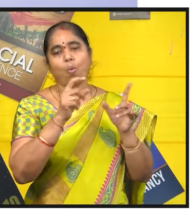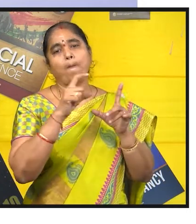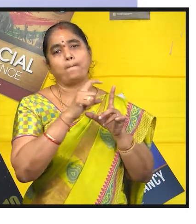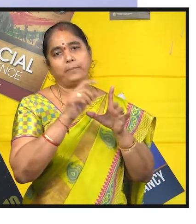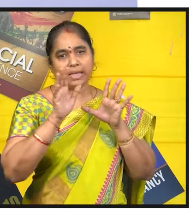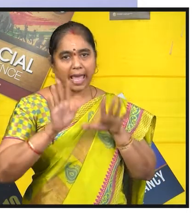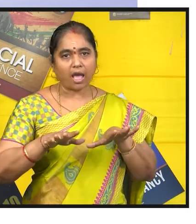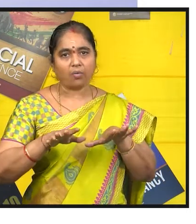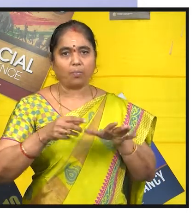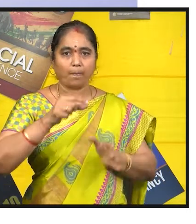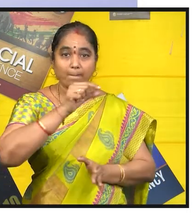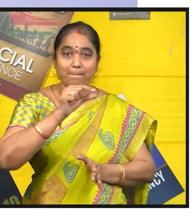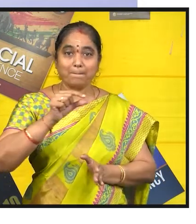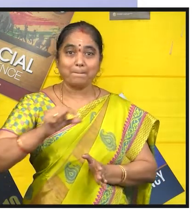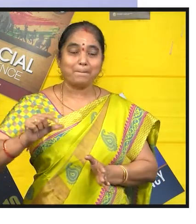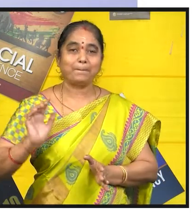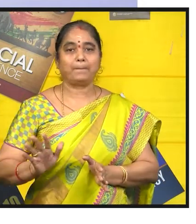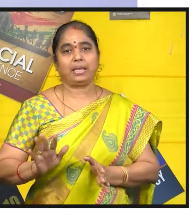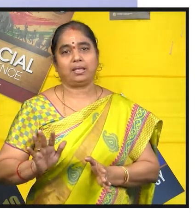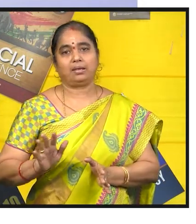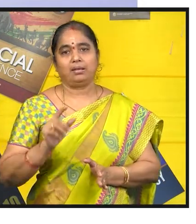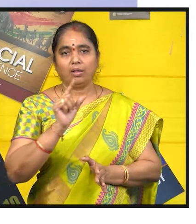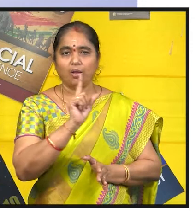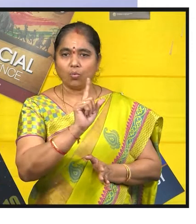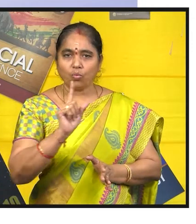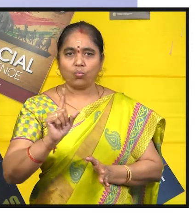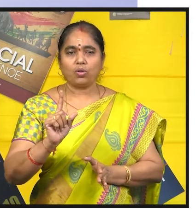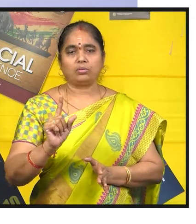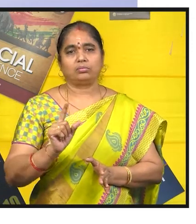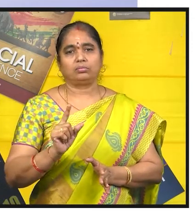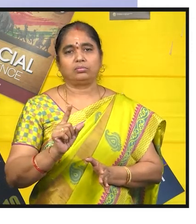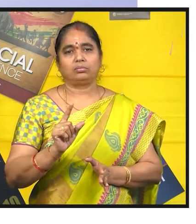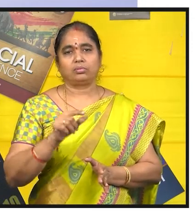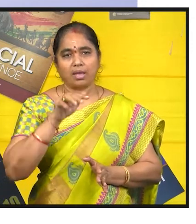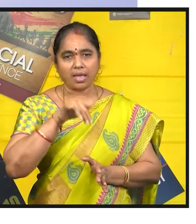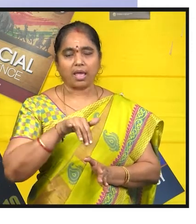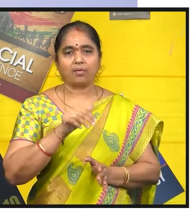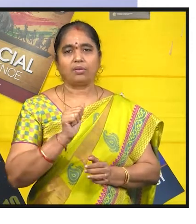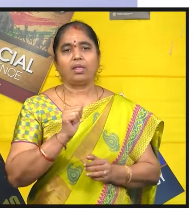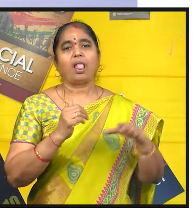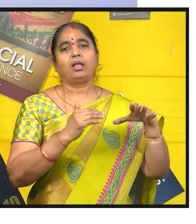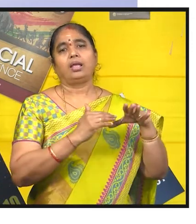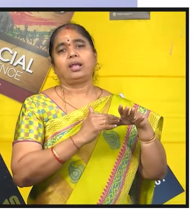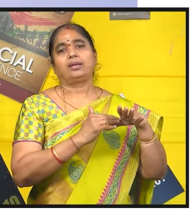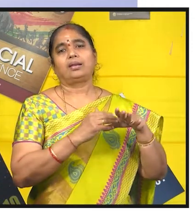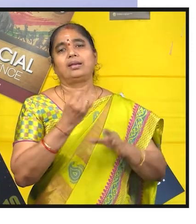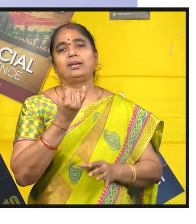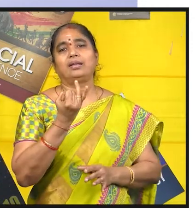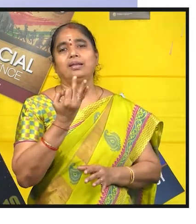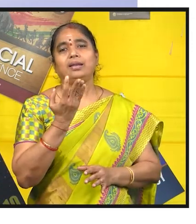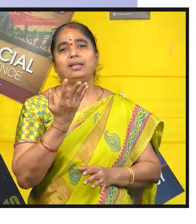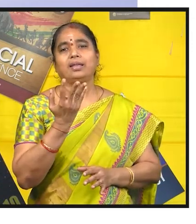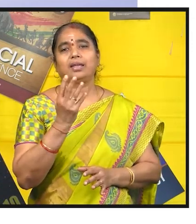ஓ, பி என கூடுகள் காணப்படுகிறது. ஒவ்வொரு கூடுகளிலும் இருக்கக்கூடியதான